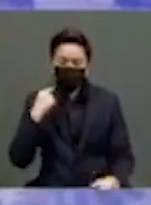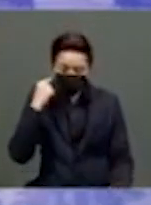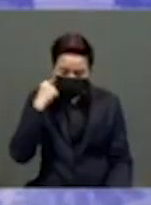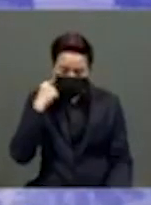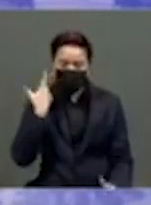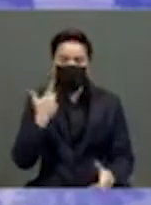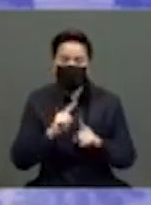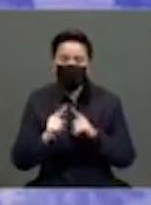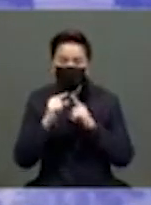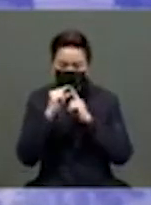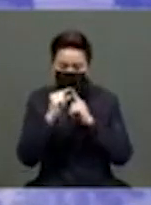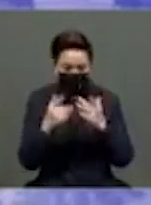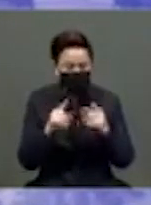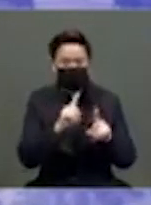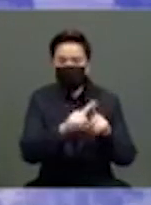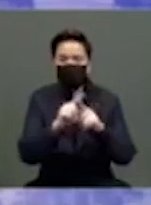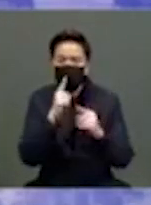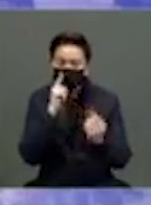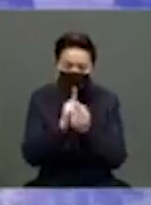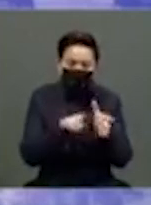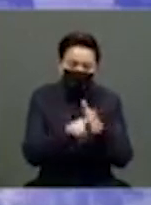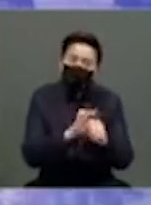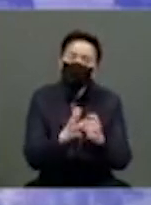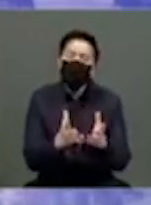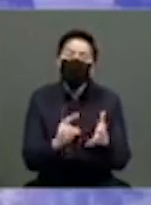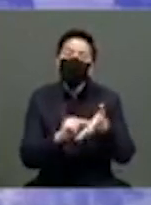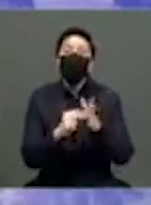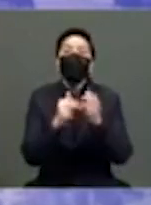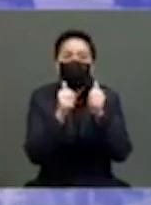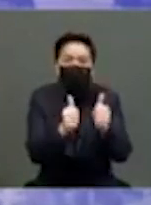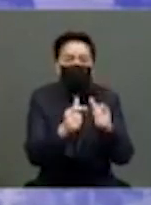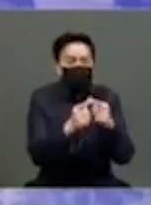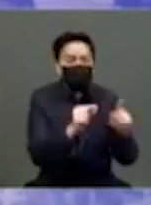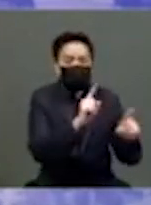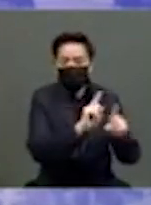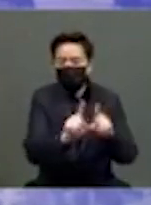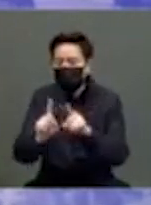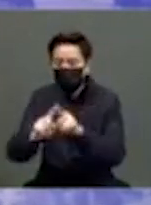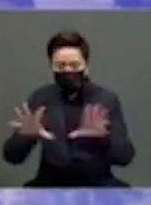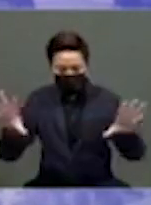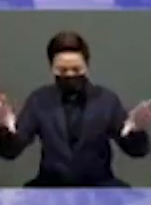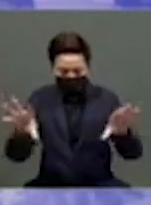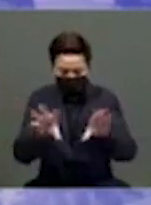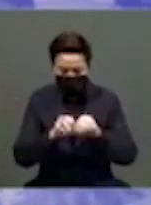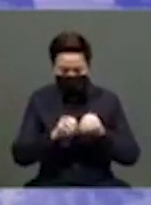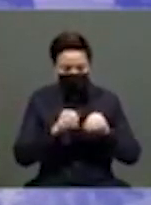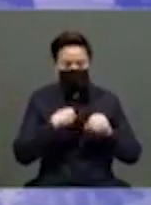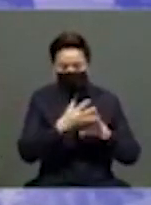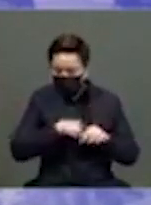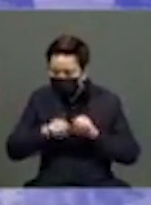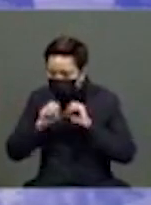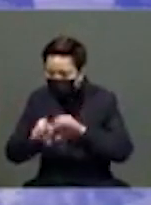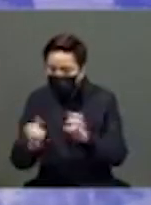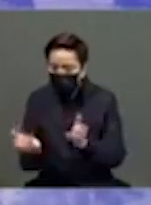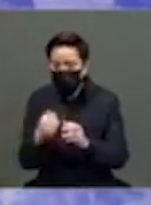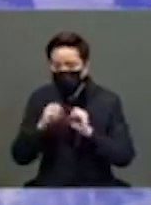แล้วก็ใช้คำนี้สิ่งที่เกิดขึ้นรถดีเสมอนั้นเรานำทุกๆเรื่องมาต่างๆเหล่านี้มาสอนลูกสอนหลานเรานะ